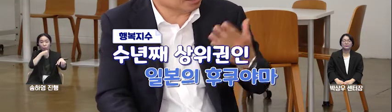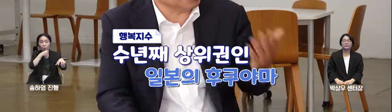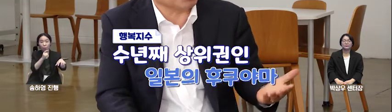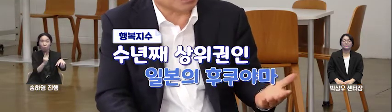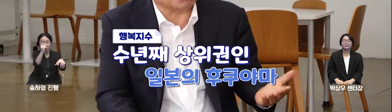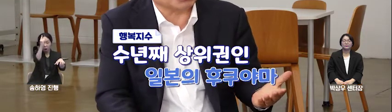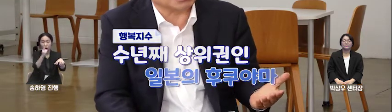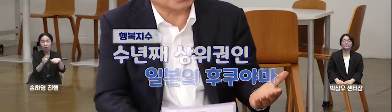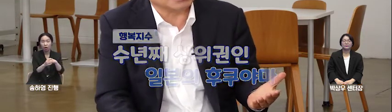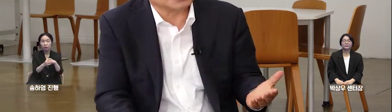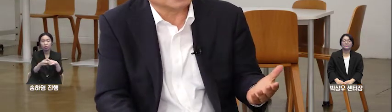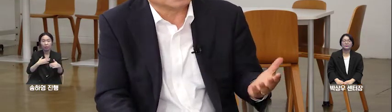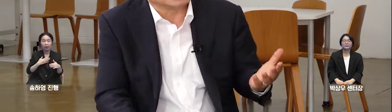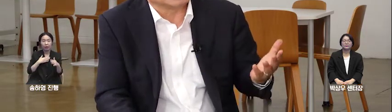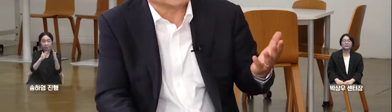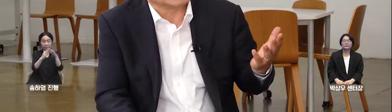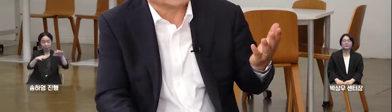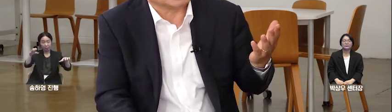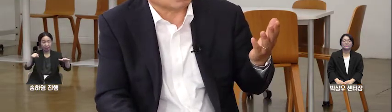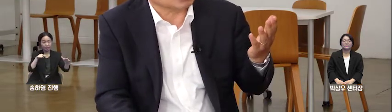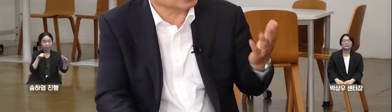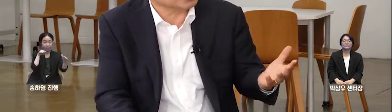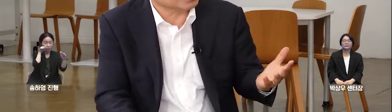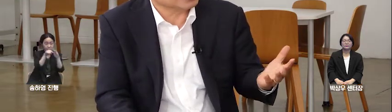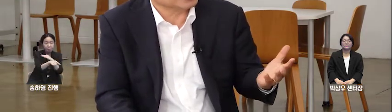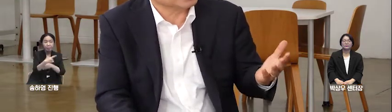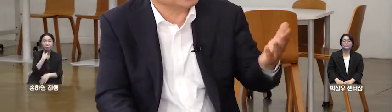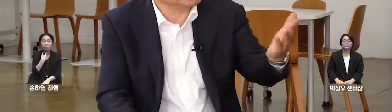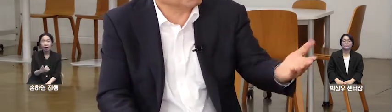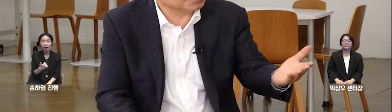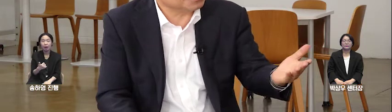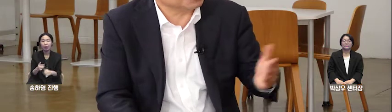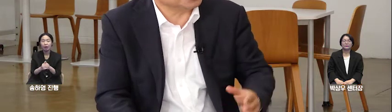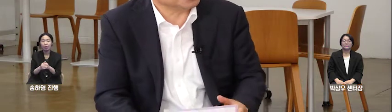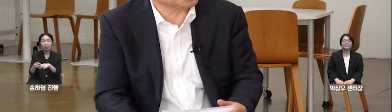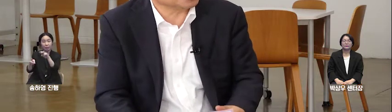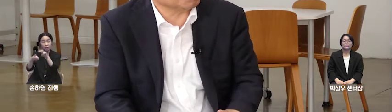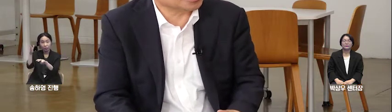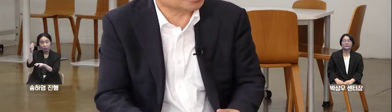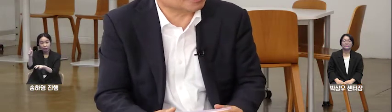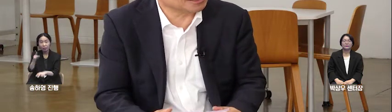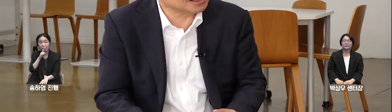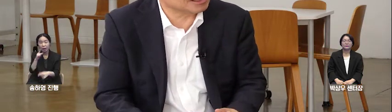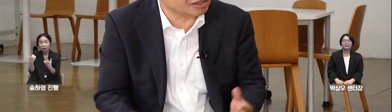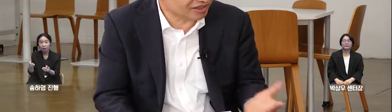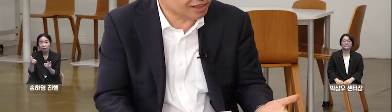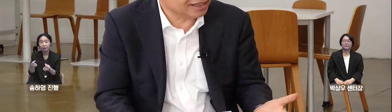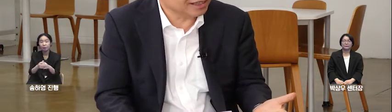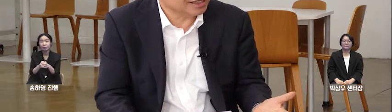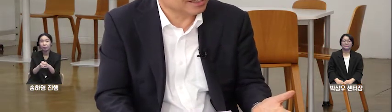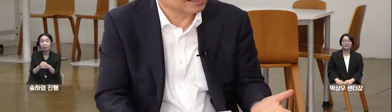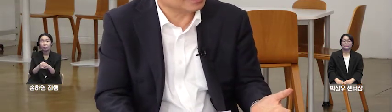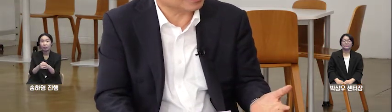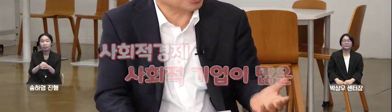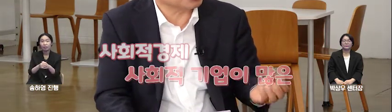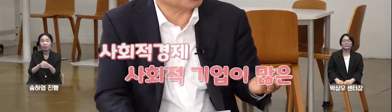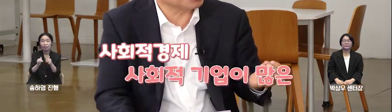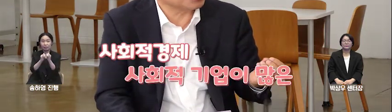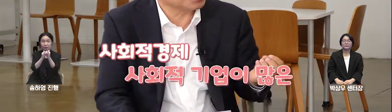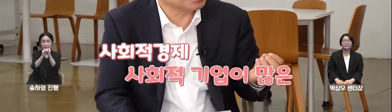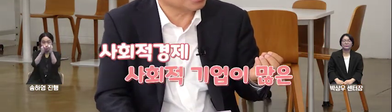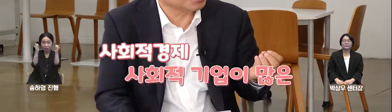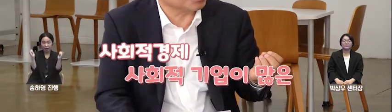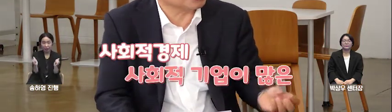제가 예전에 한번 가본 적이 있어요. 근데 거기는 지금 우리 센터장님 말씀하신 그런